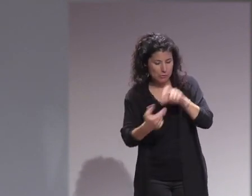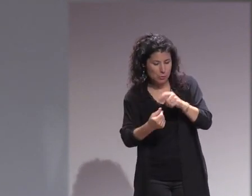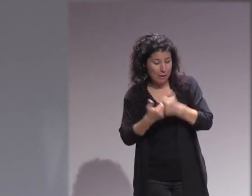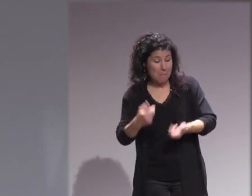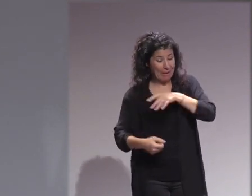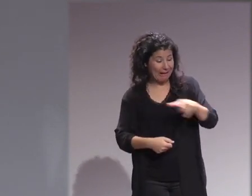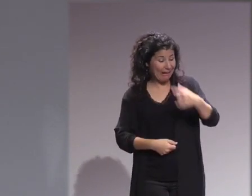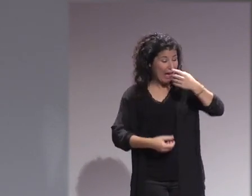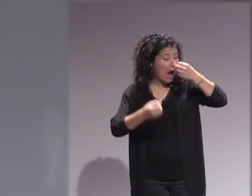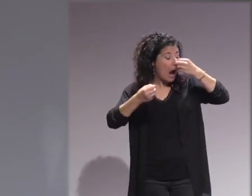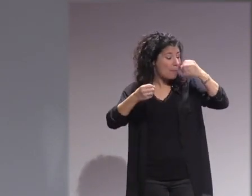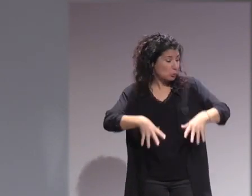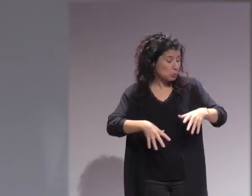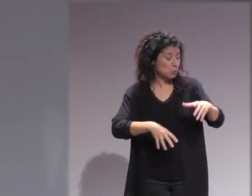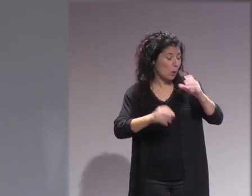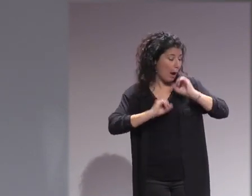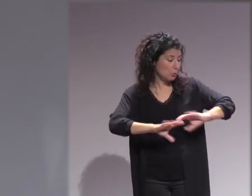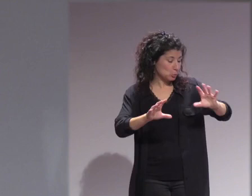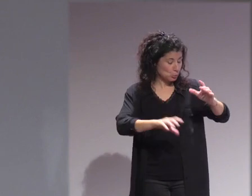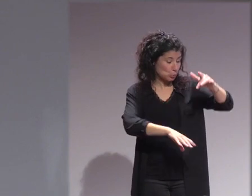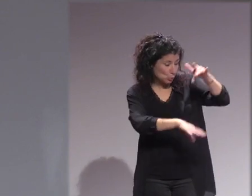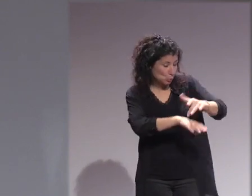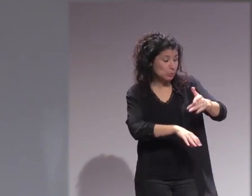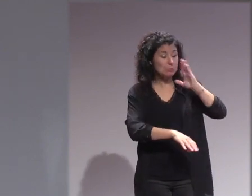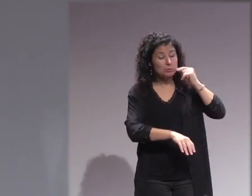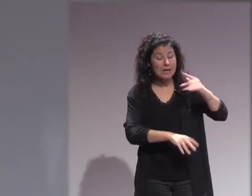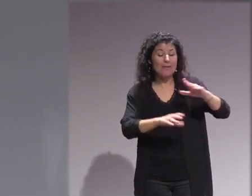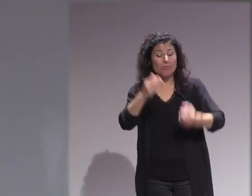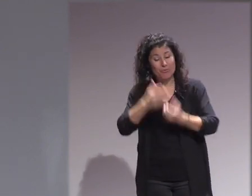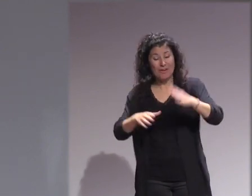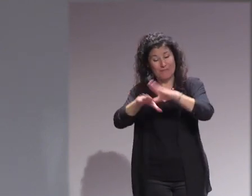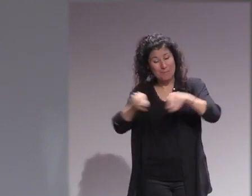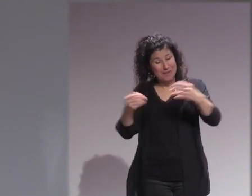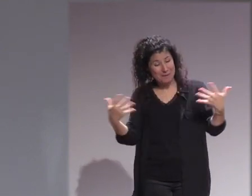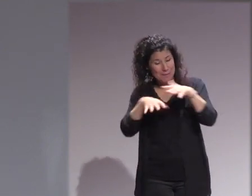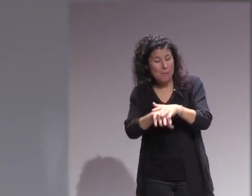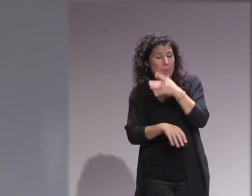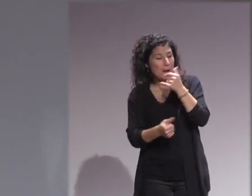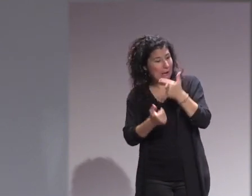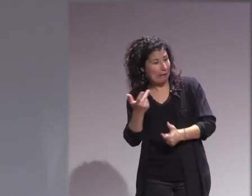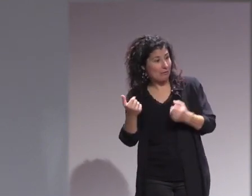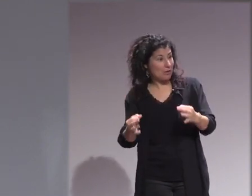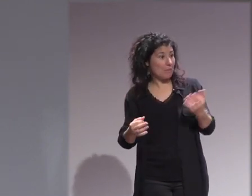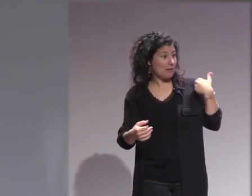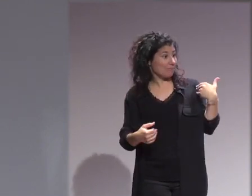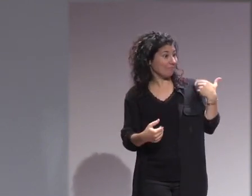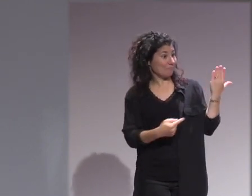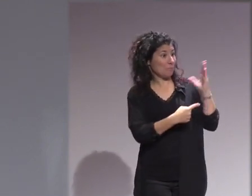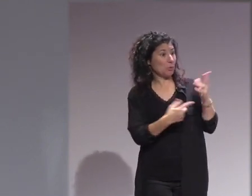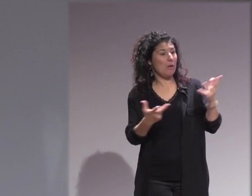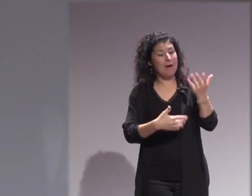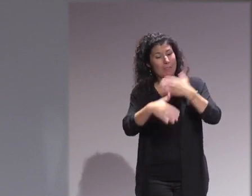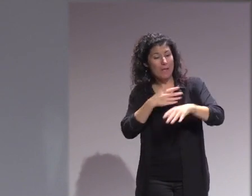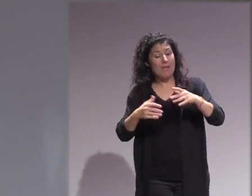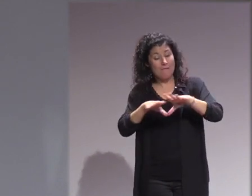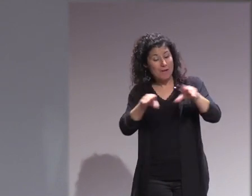abandon, et c'est pour ça que les choses s'étaient mal passées dans leur famille. Mais comme je viens de vous le montrer, une des raisons qui fait que ça s'est mal passé dans plein de familles, c'était le